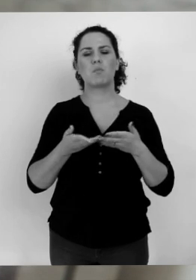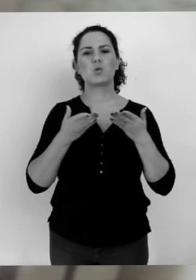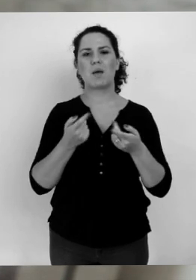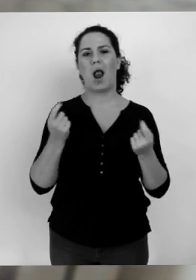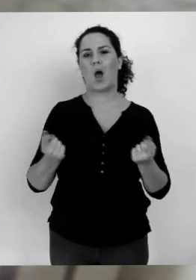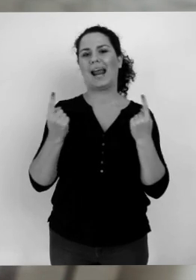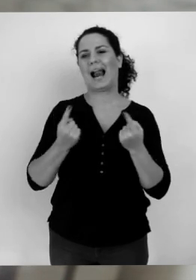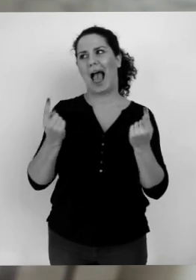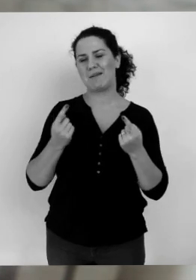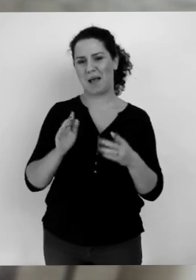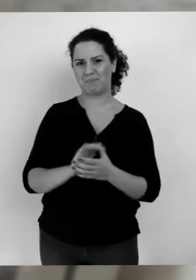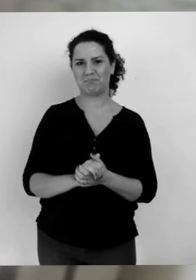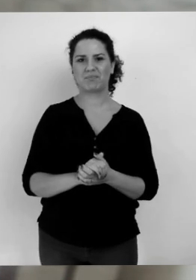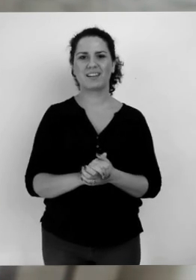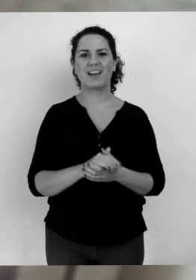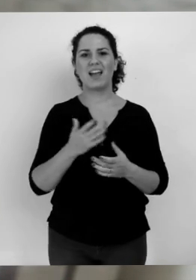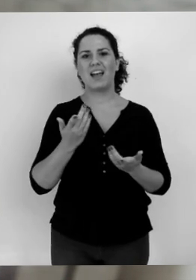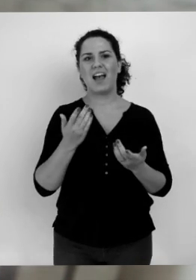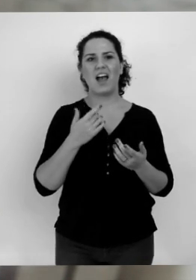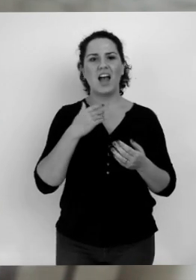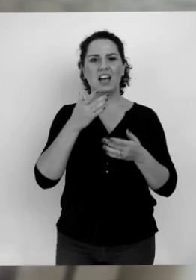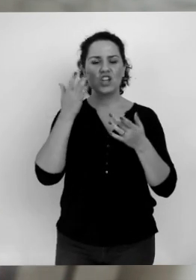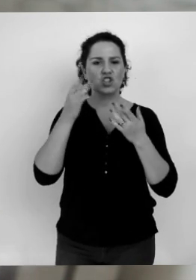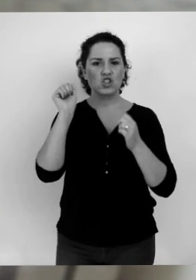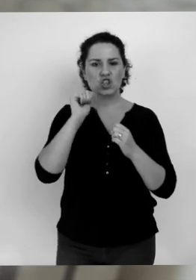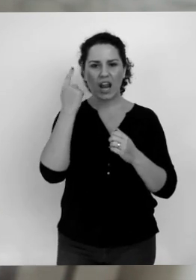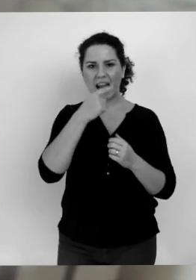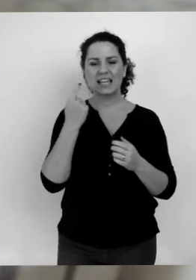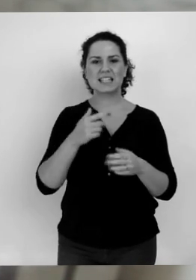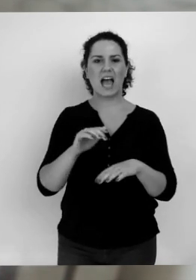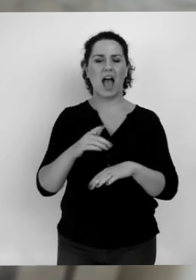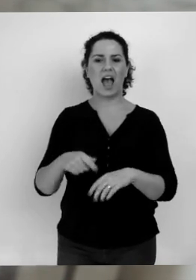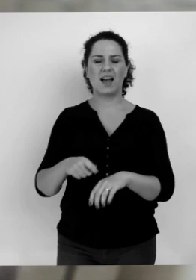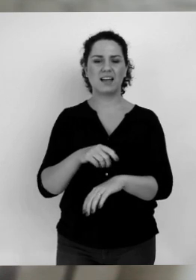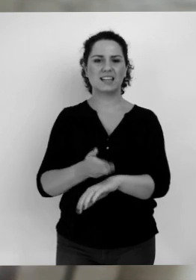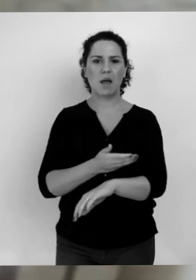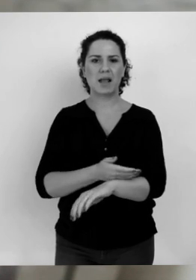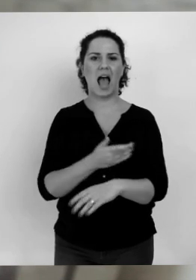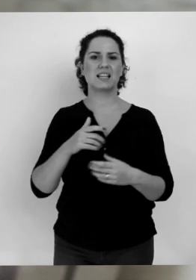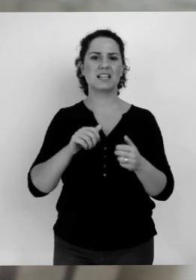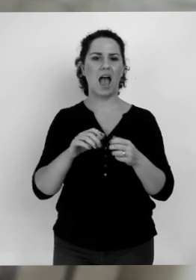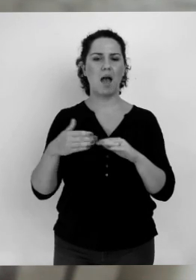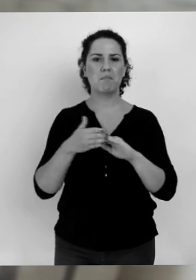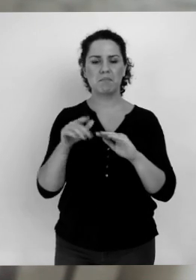izreklamiramo. Radim se šanelisa, depilacija, pedikura,